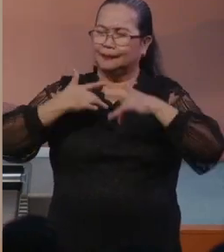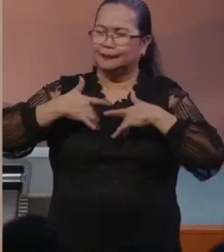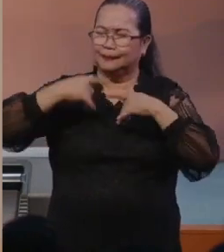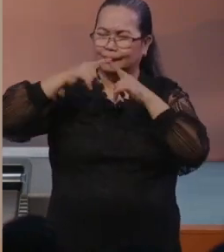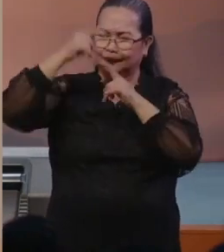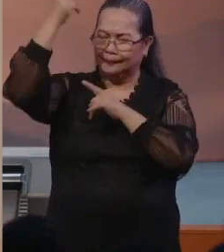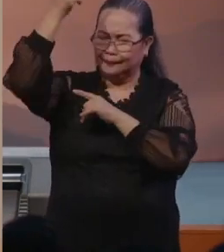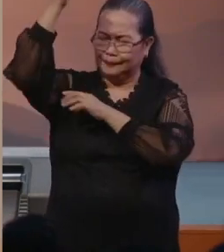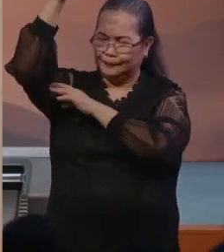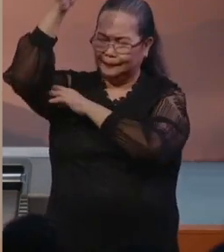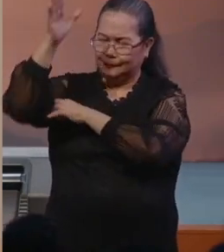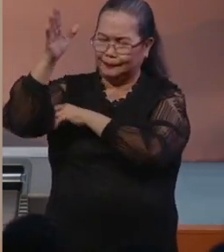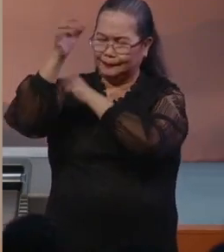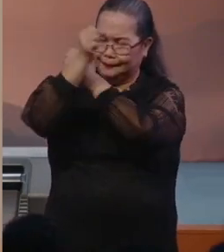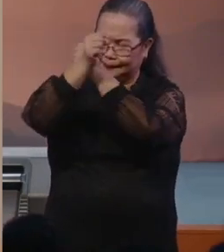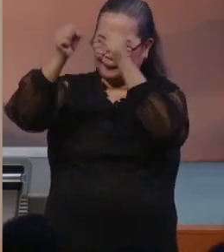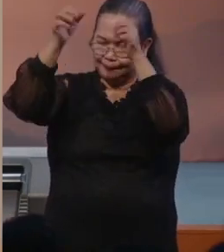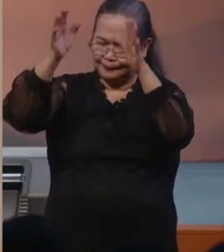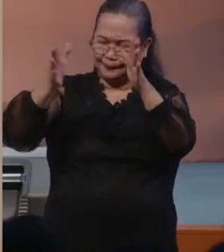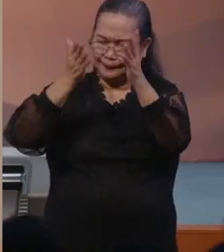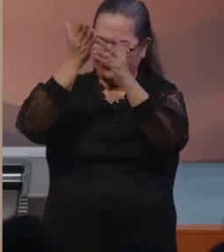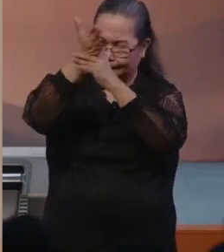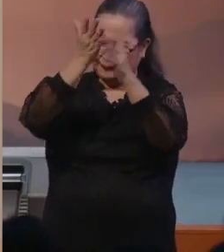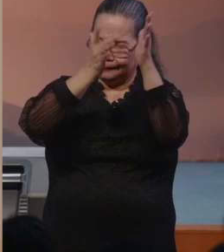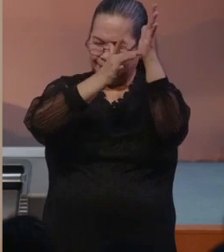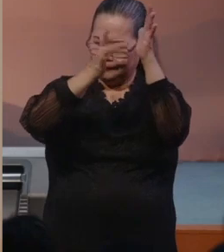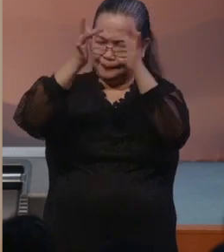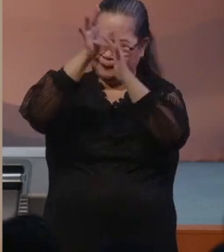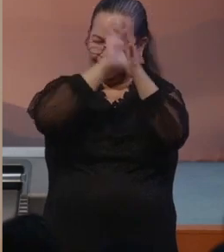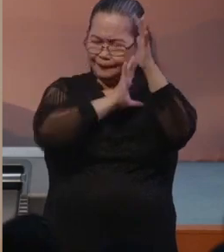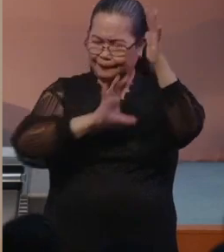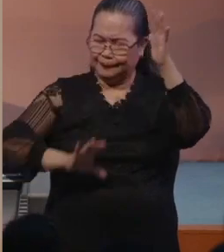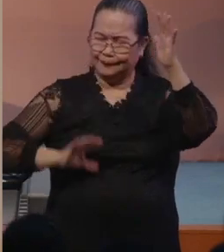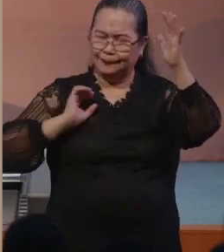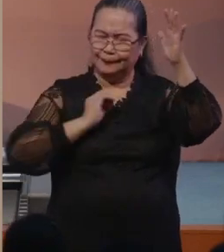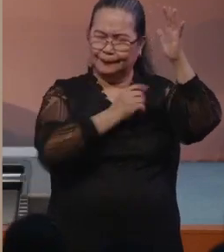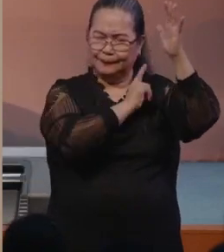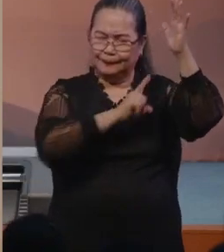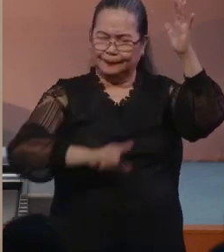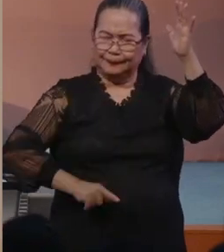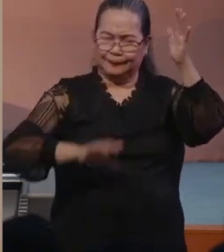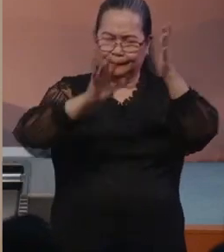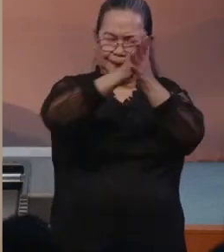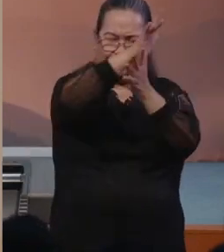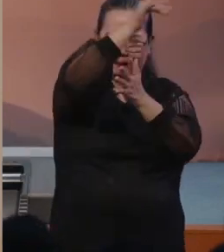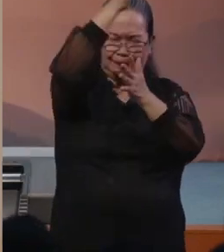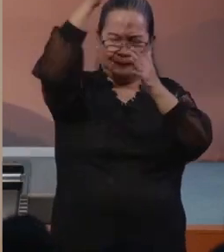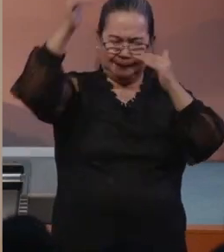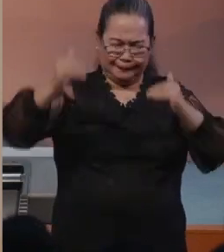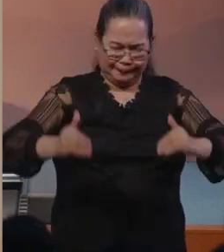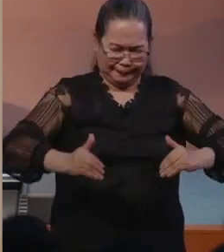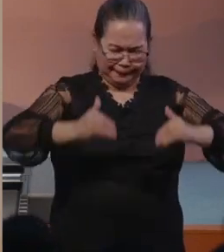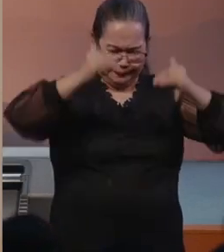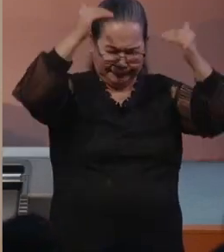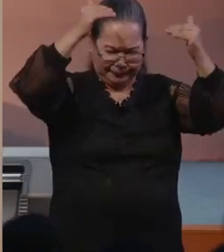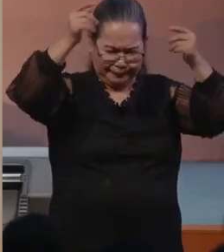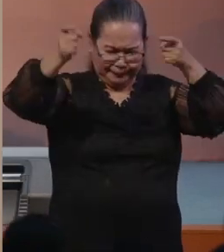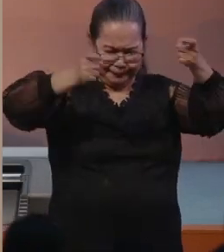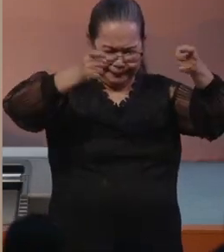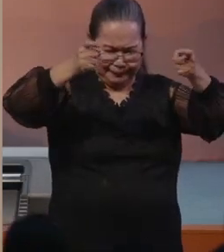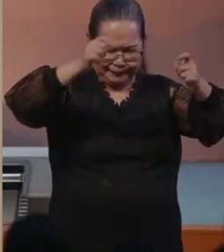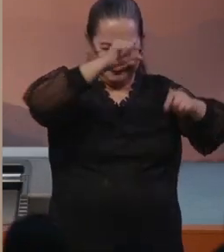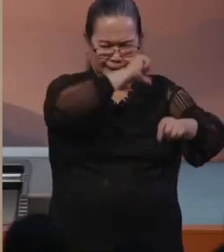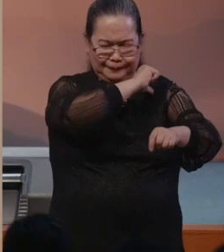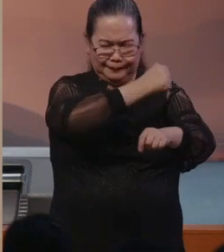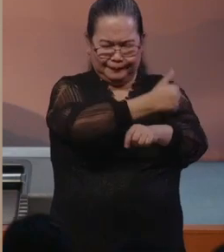the only God our Savior, through Jesus Christ our Lord, be glory, majesty, dominion, and